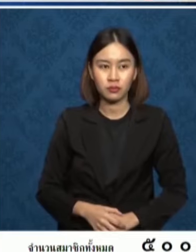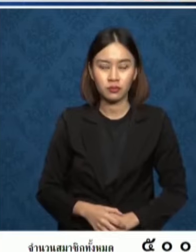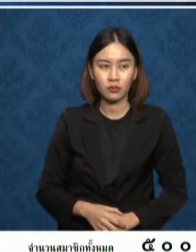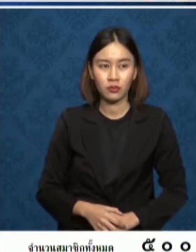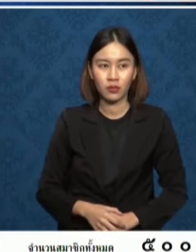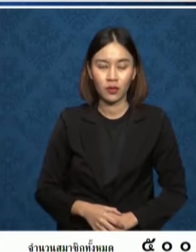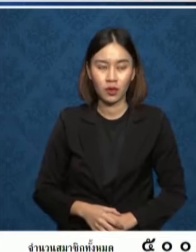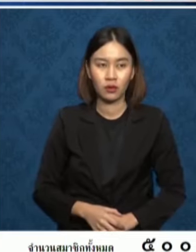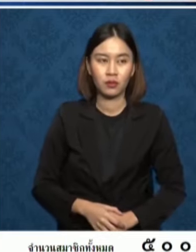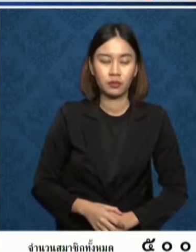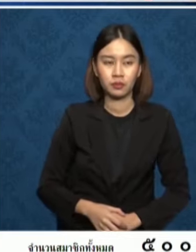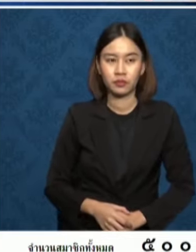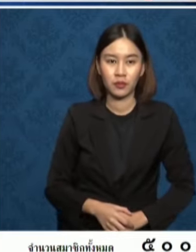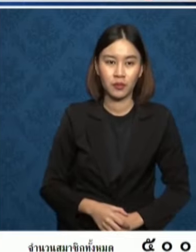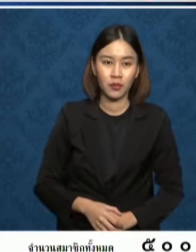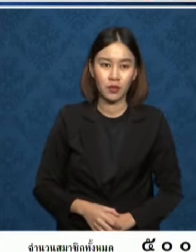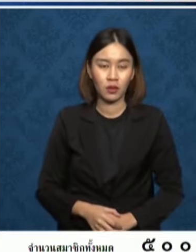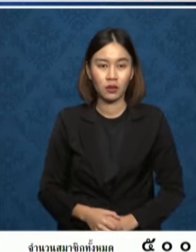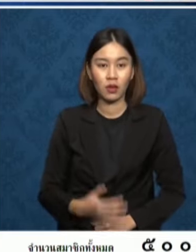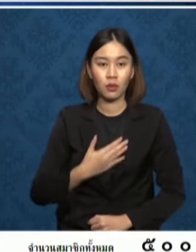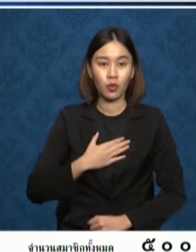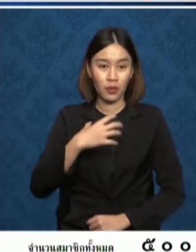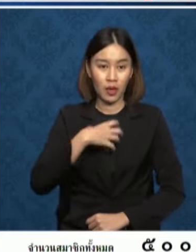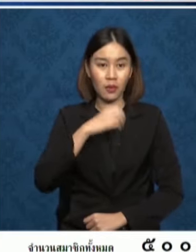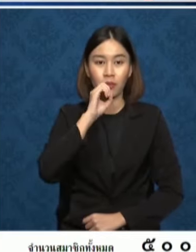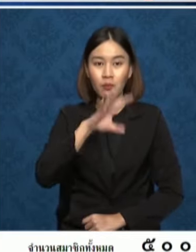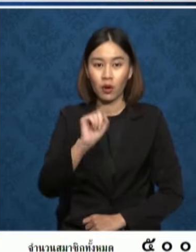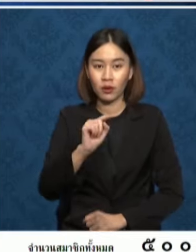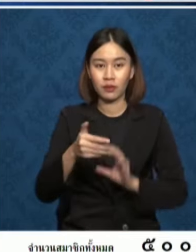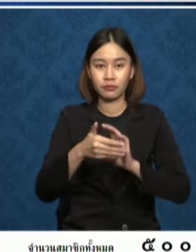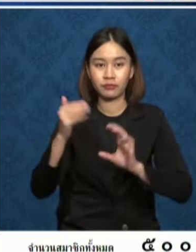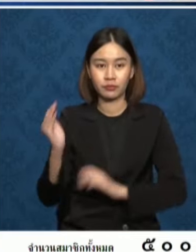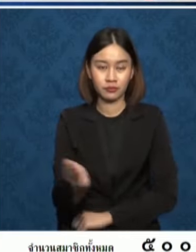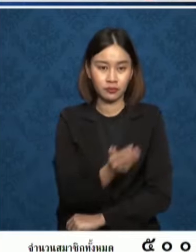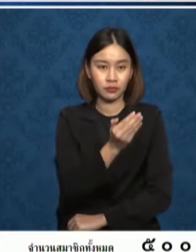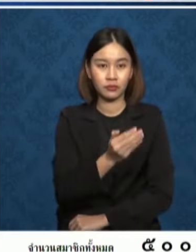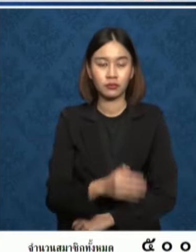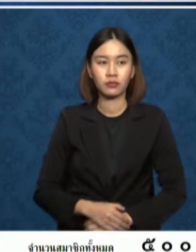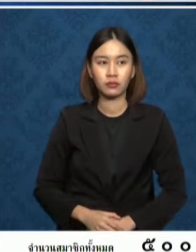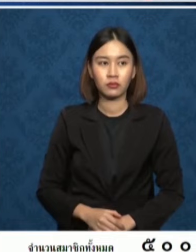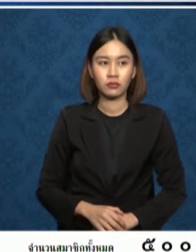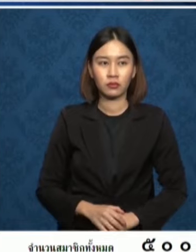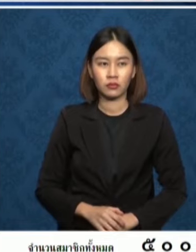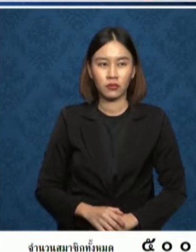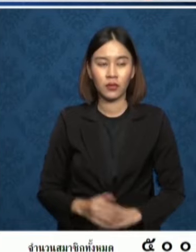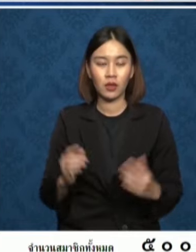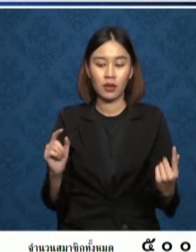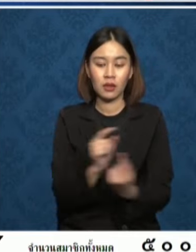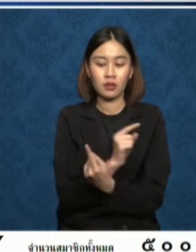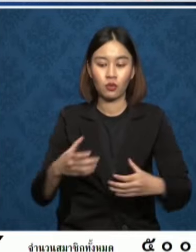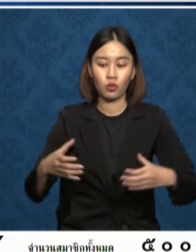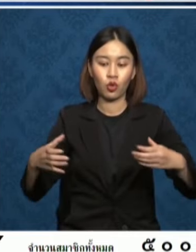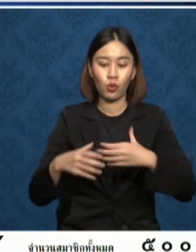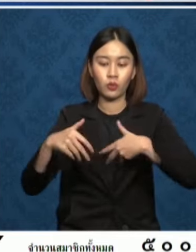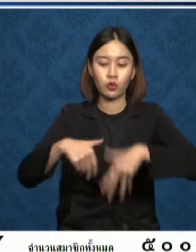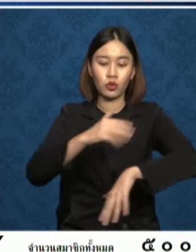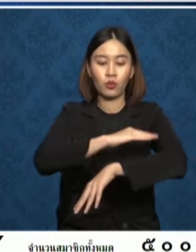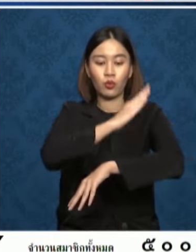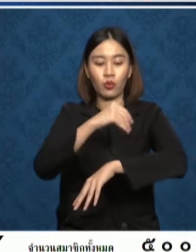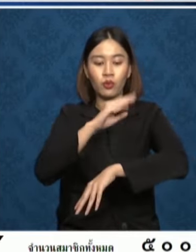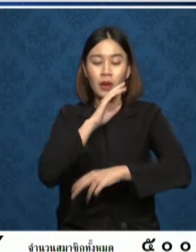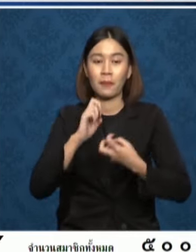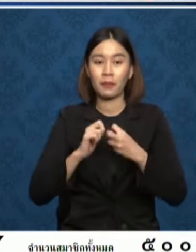ครับแล้วก็สิ่งที่ 1ที่ผมอยากจะย้ำก็คือขอสไลด์ต่อไปนะครับสังคมกลุ่มชาติพันธุ์เวลา